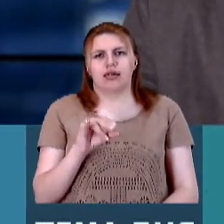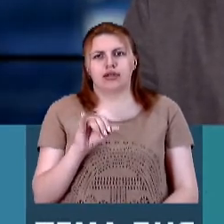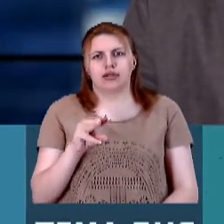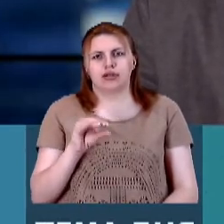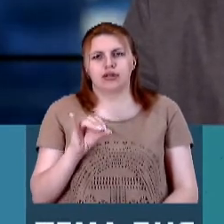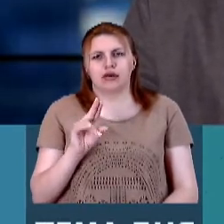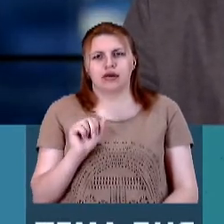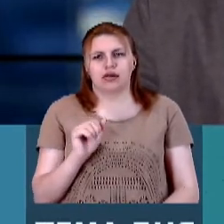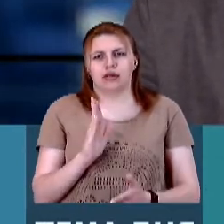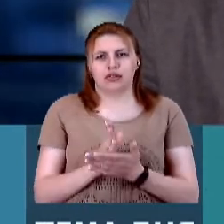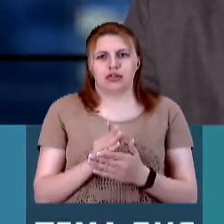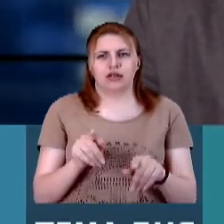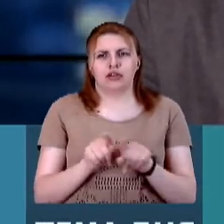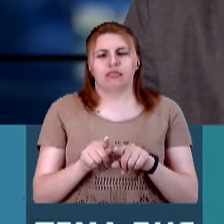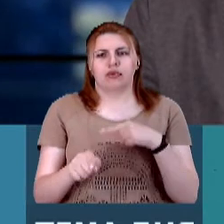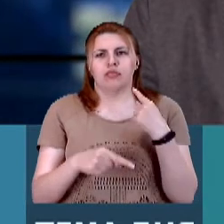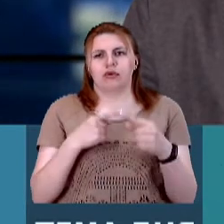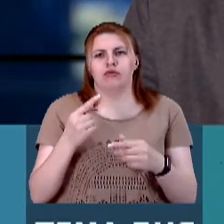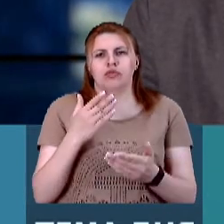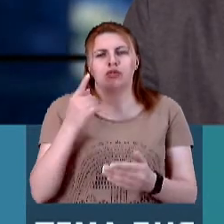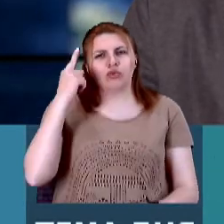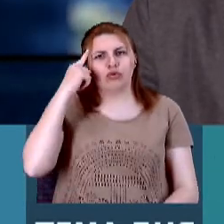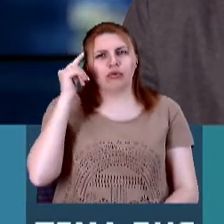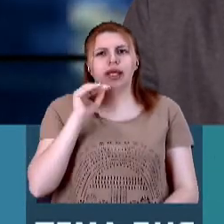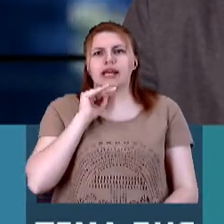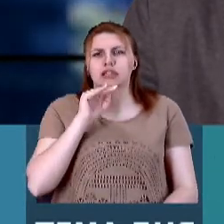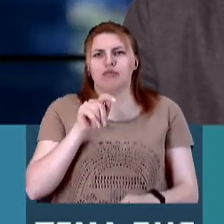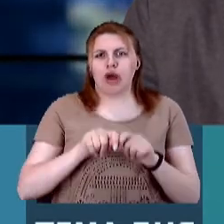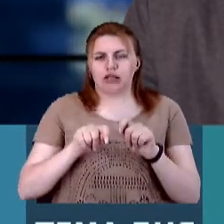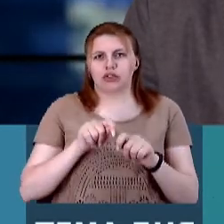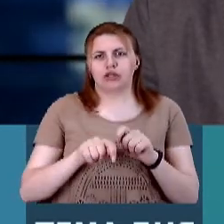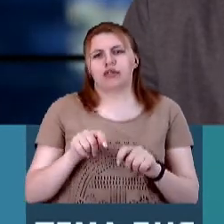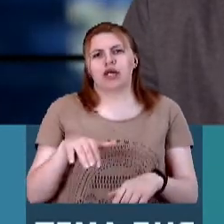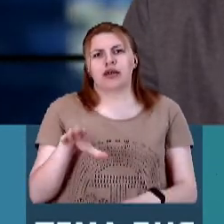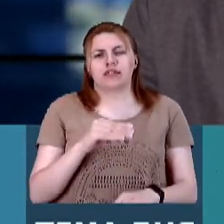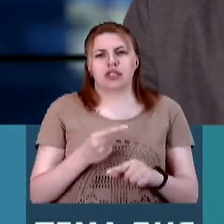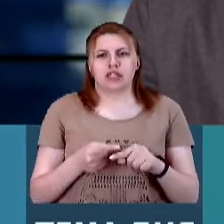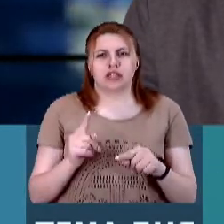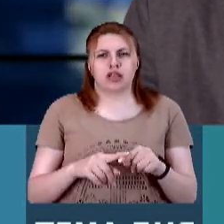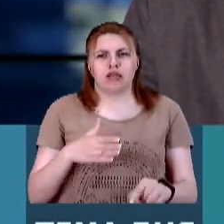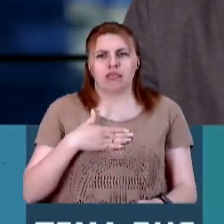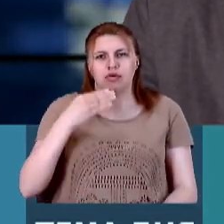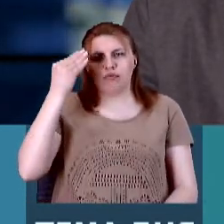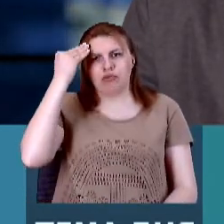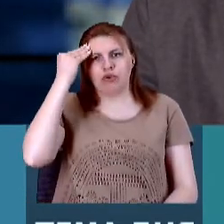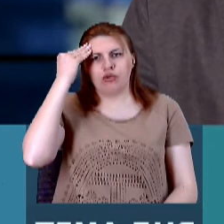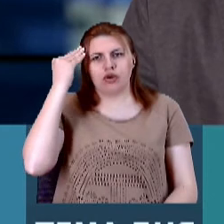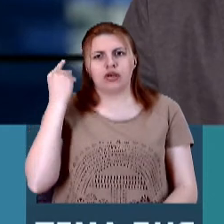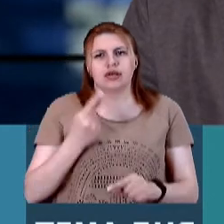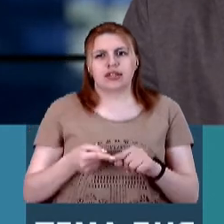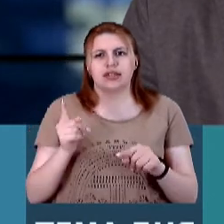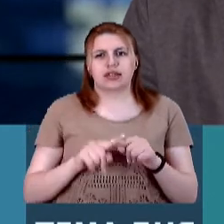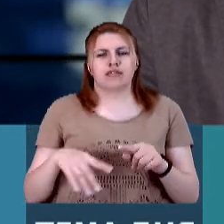ну, так би мовити, думки експертів. І все це, от, на мій погляд, це все воно